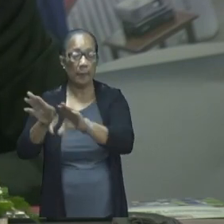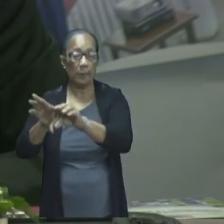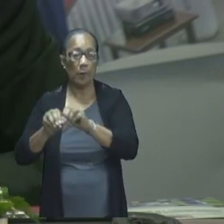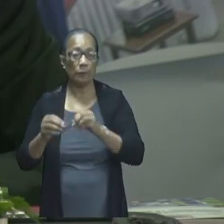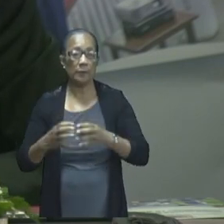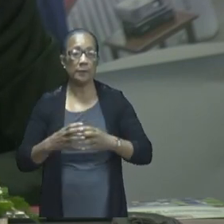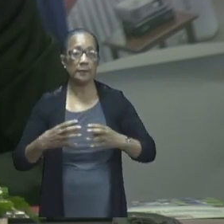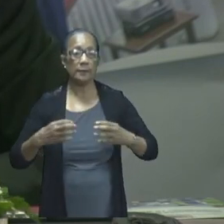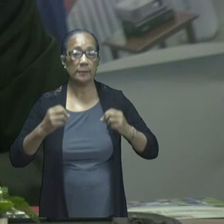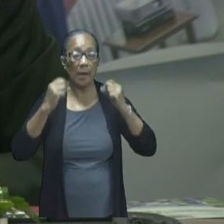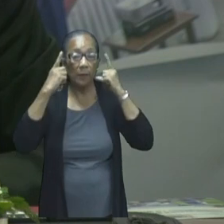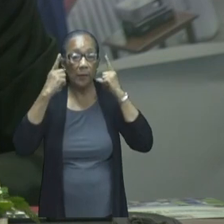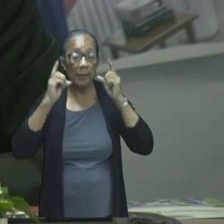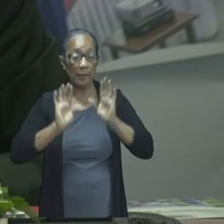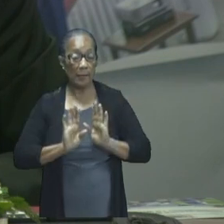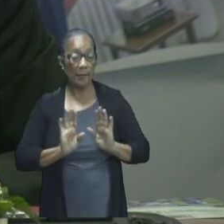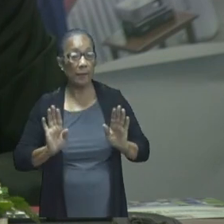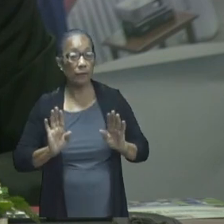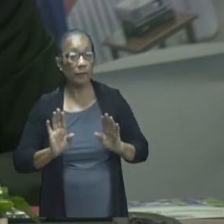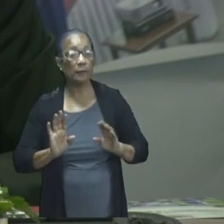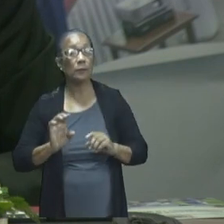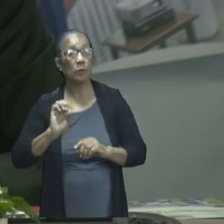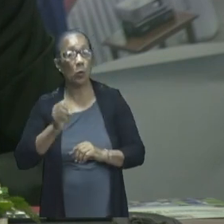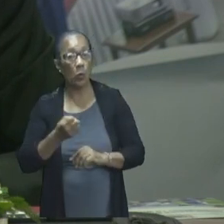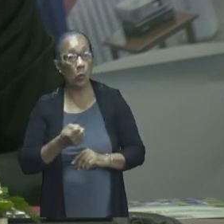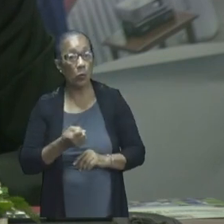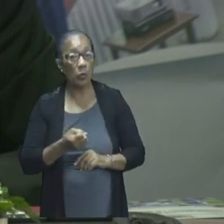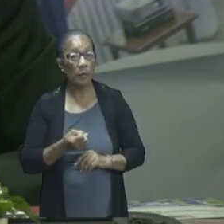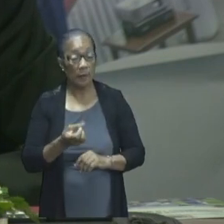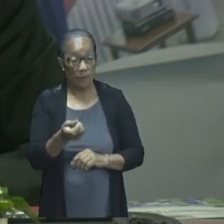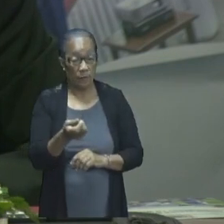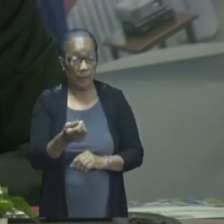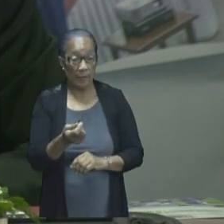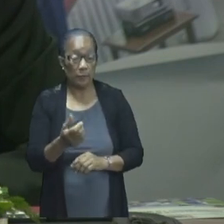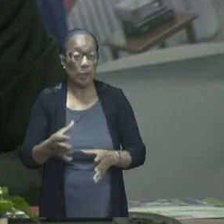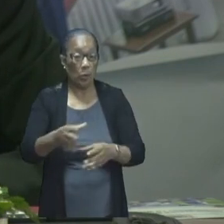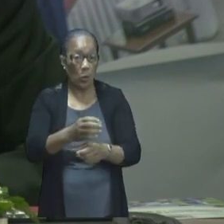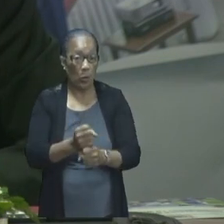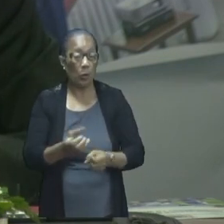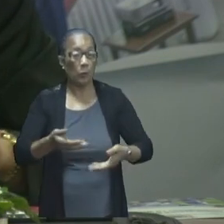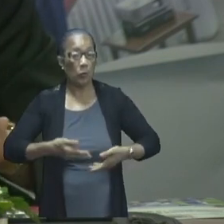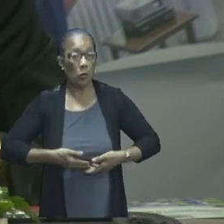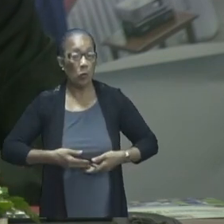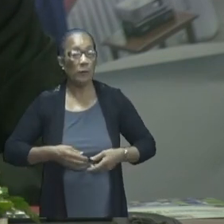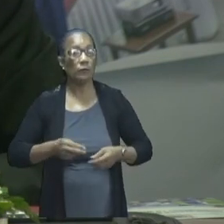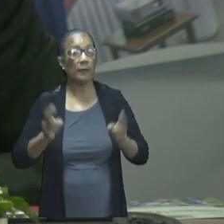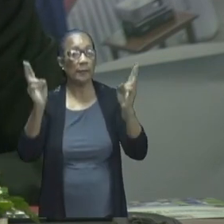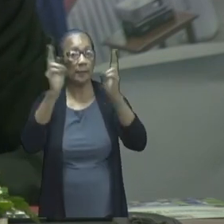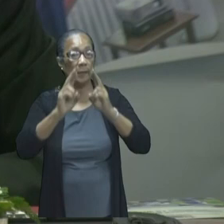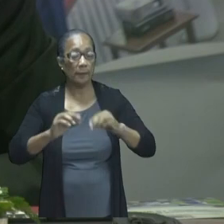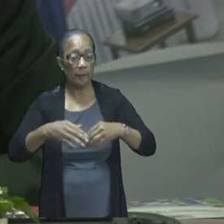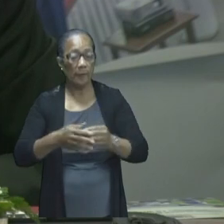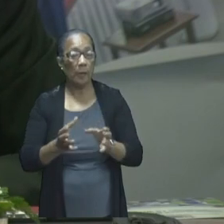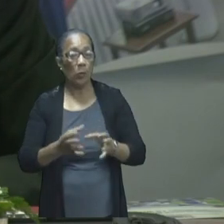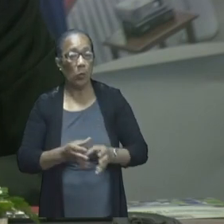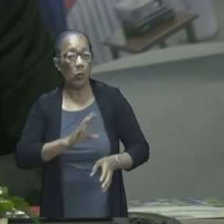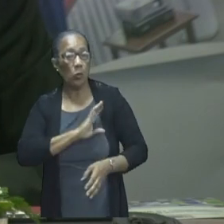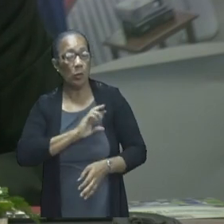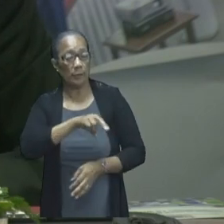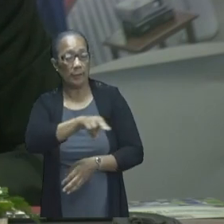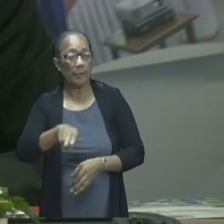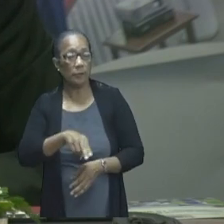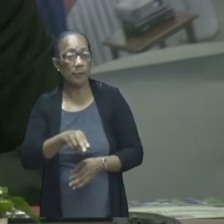te beschermen er stop financiële injectie gekomen vanuit internationale gemeenschap naast onze eigen nationalen besparing